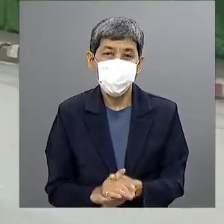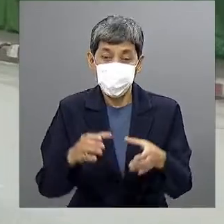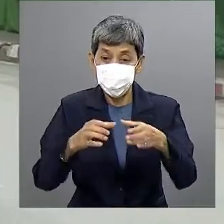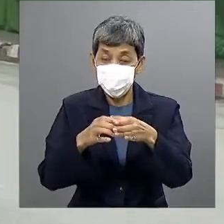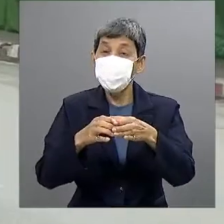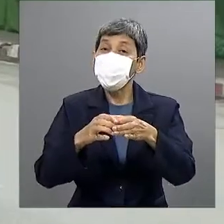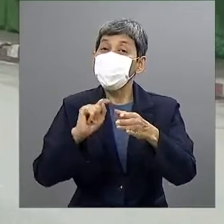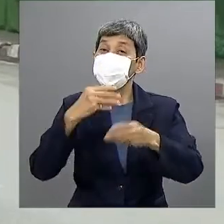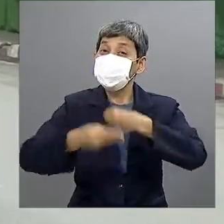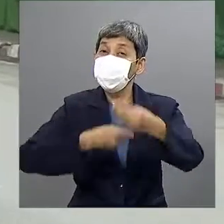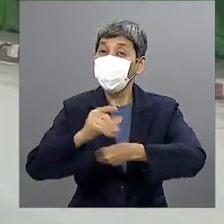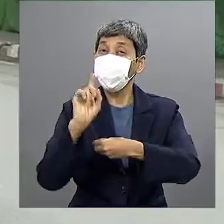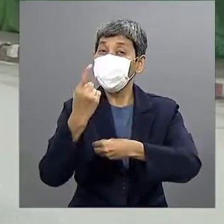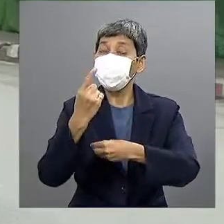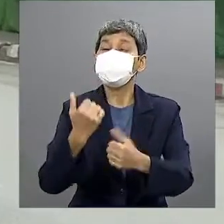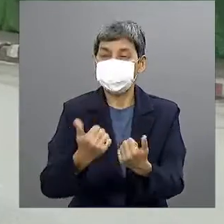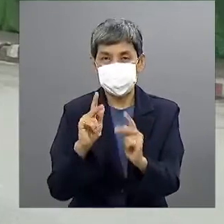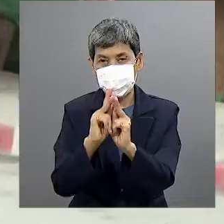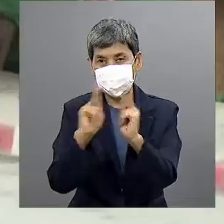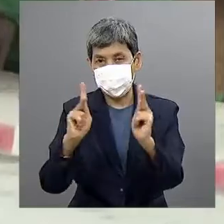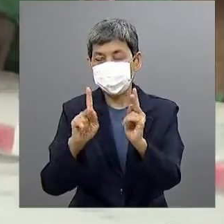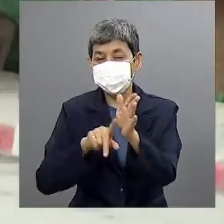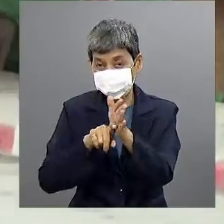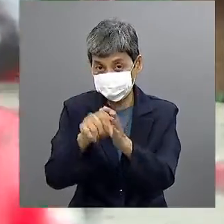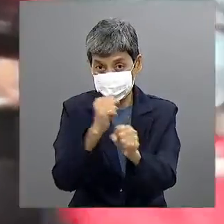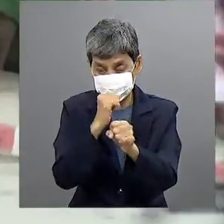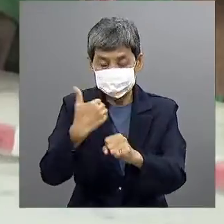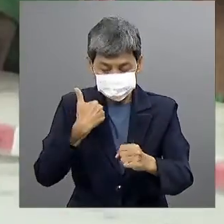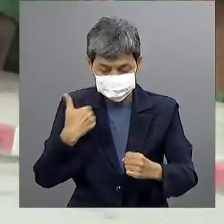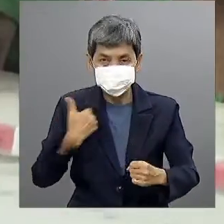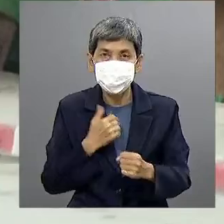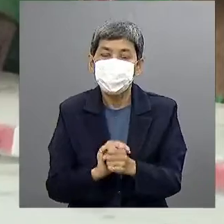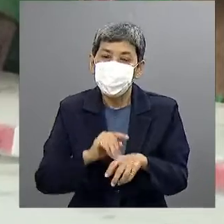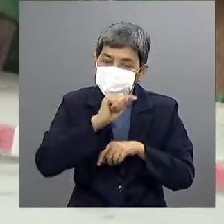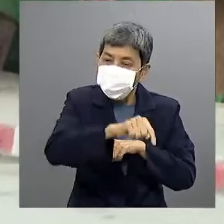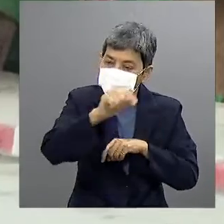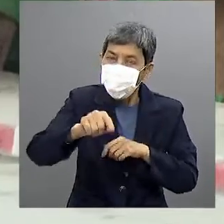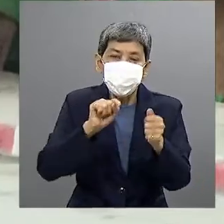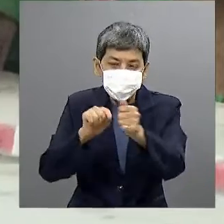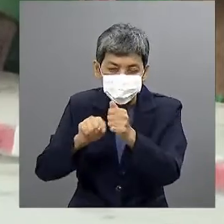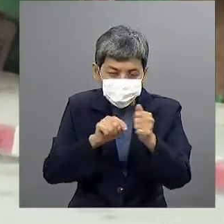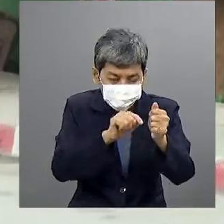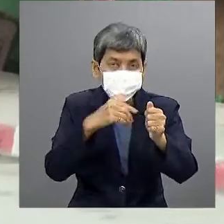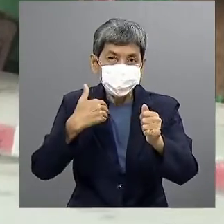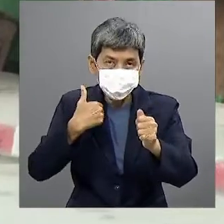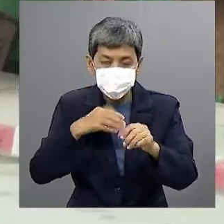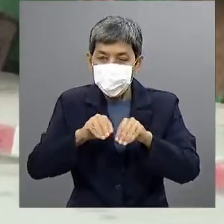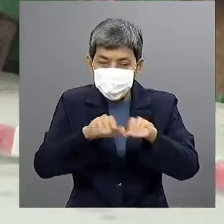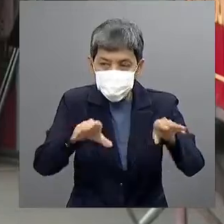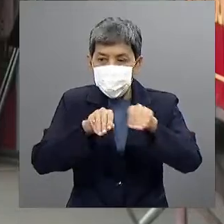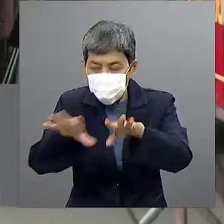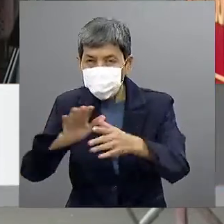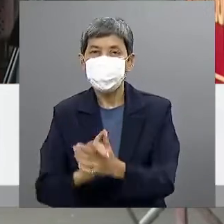การควบคุมโรคติดต่อจังหวัดเชียงใหม่ครับระบุว่าตอนนี้กระจายไปแล้วหลายอำเภอนะครับซึ่งก็แพร่กระจายออกไปอย่างน้อย10คัตเ